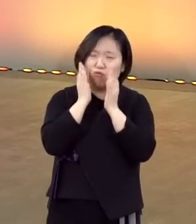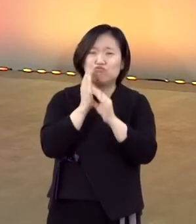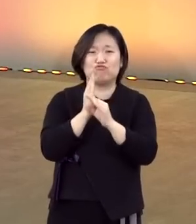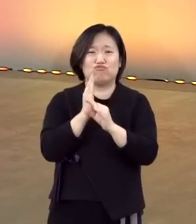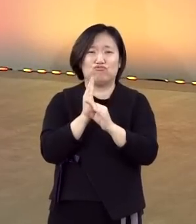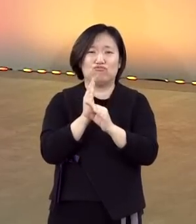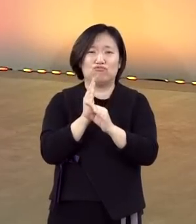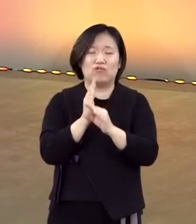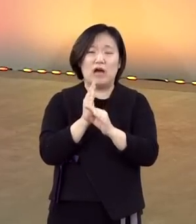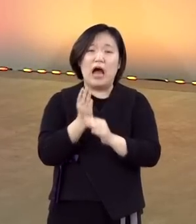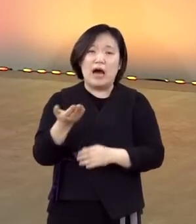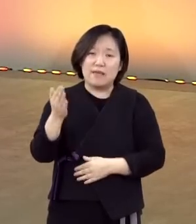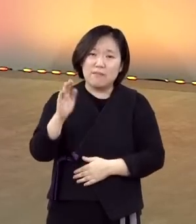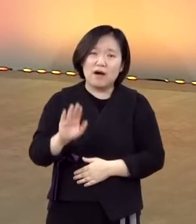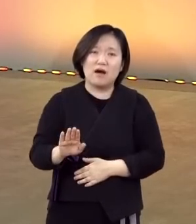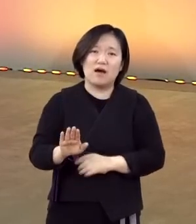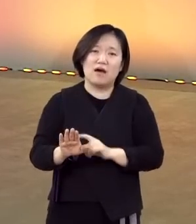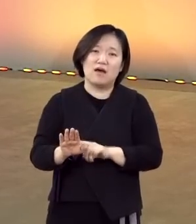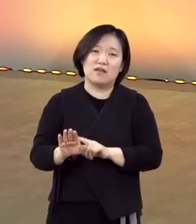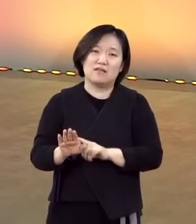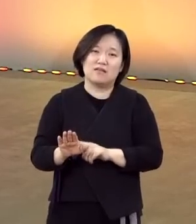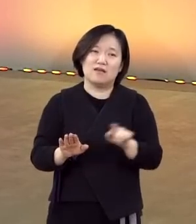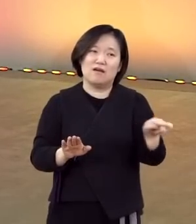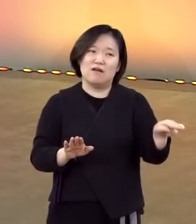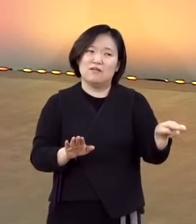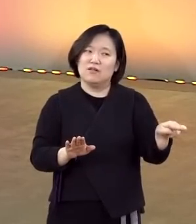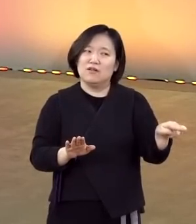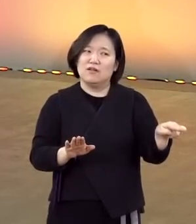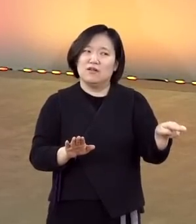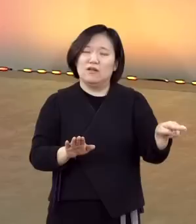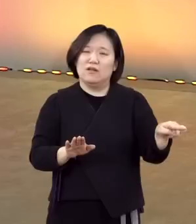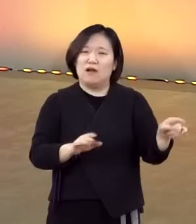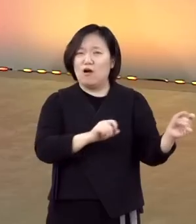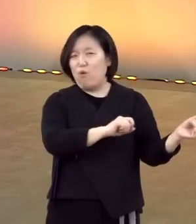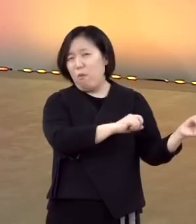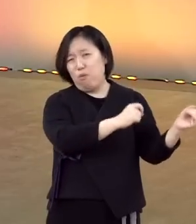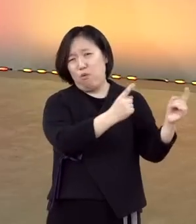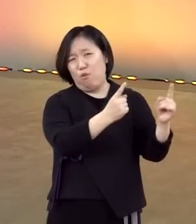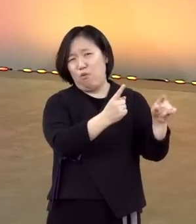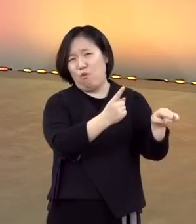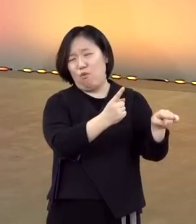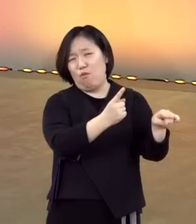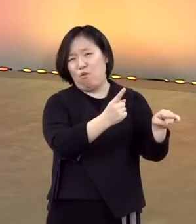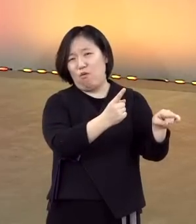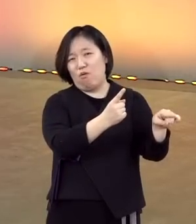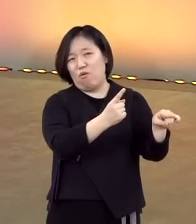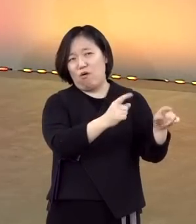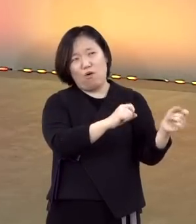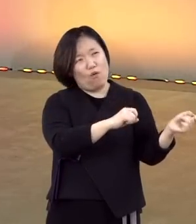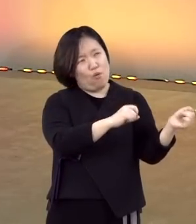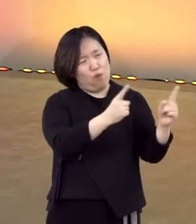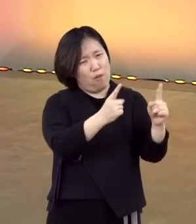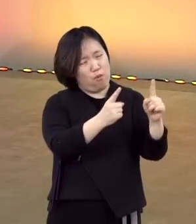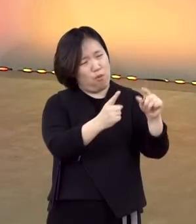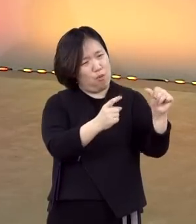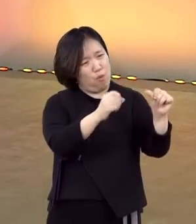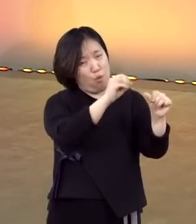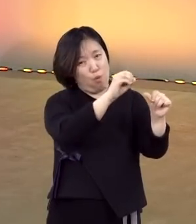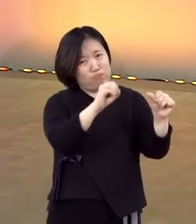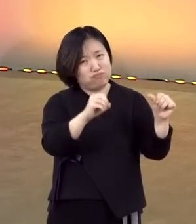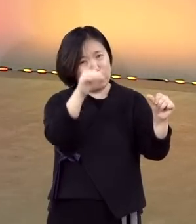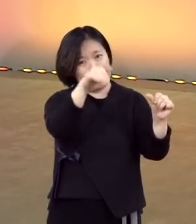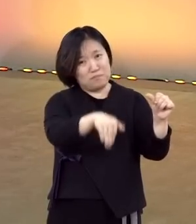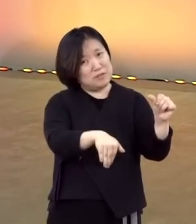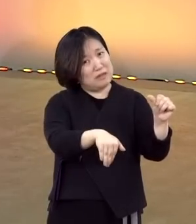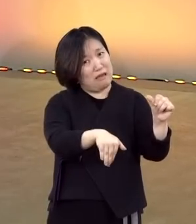,최선을다하겠지만 생존가능성은약 5%에불과합니다.5%도안돼